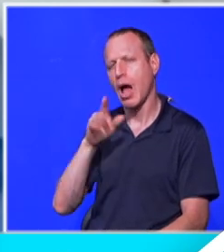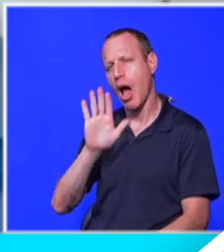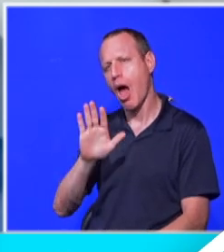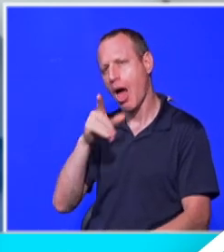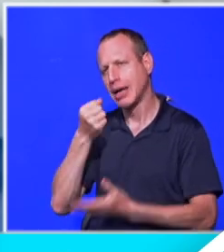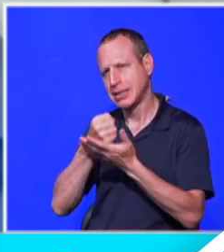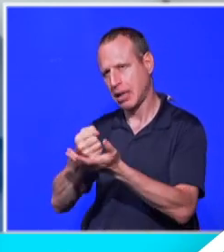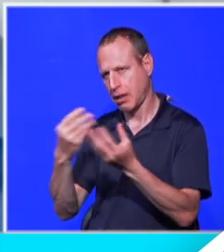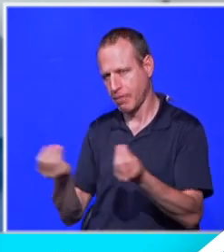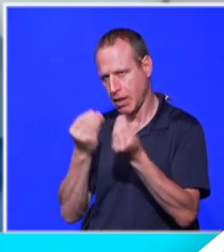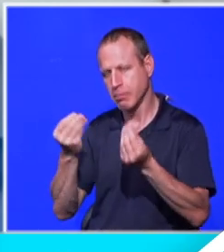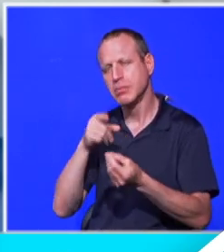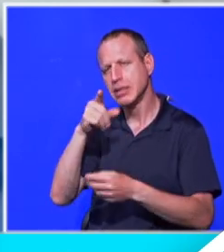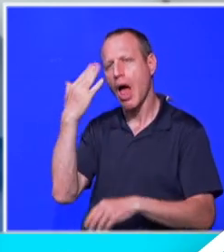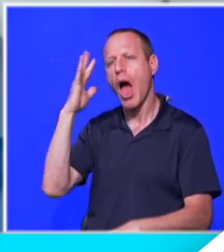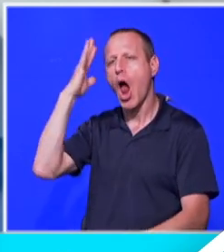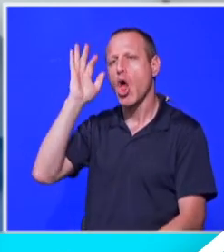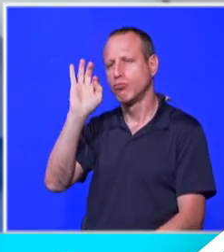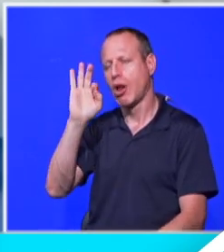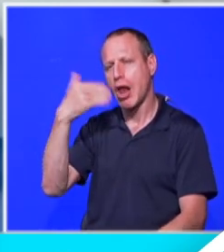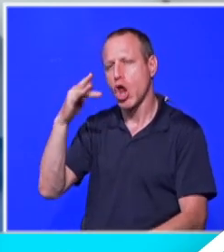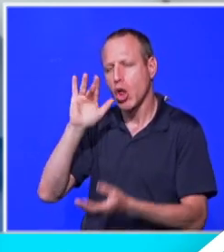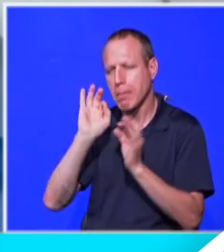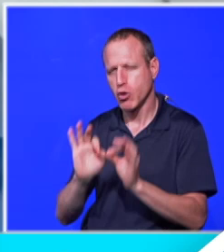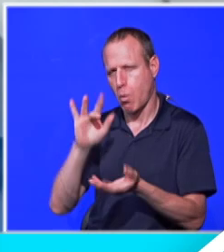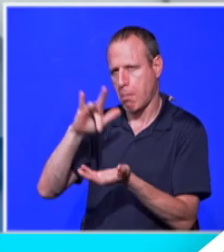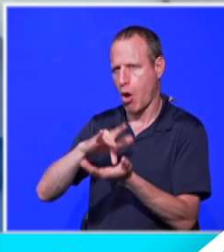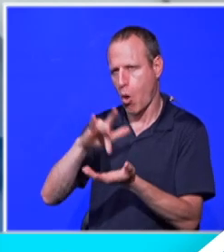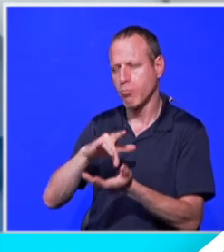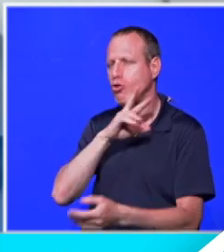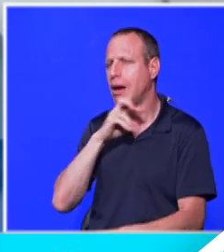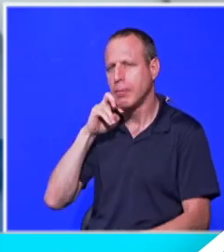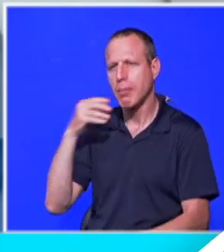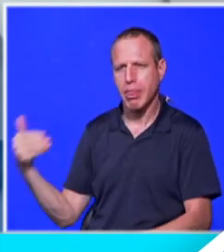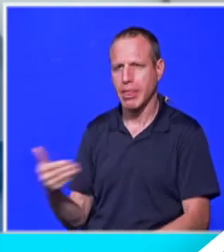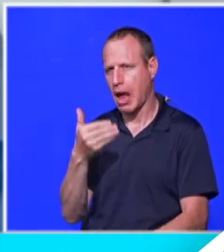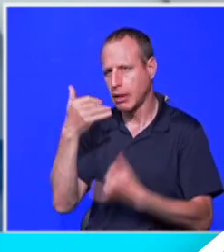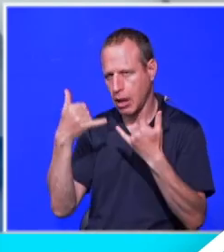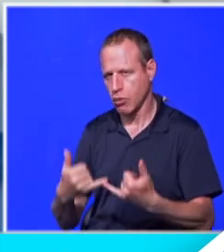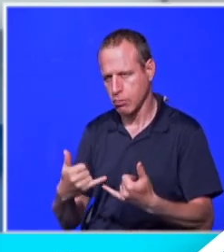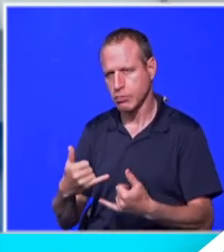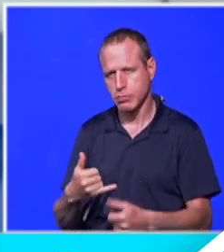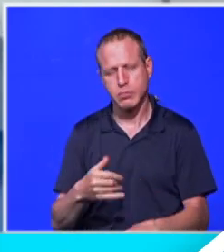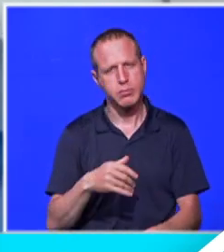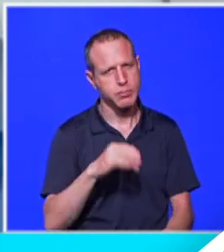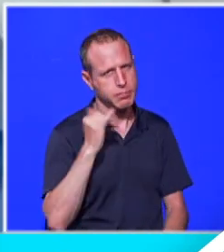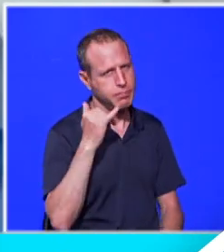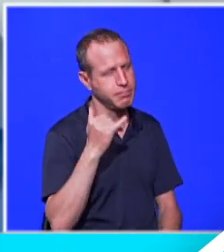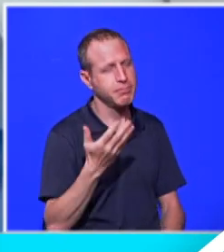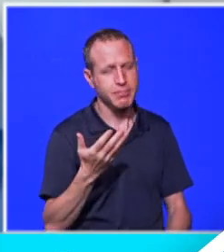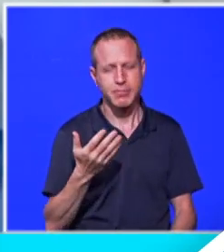לפחות הצגת את הדברים, זה היה החלום שלך להיות בדיוק בעמדה שליברמן נכנס אליה היום. חלומות. אני מתחיל